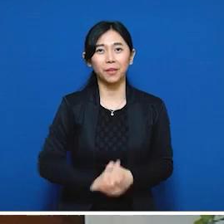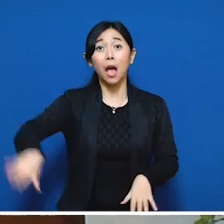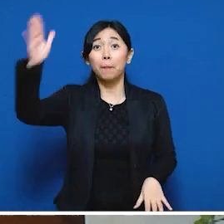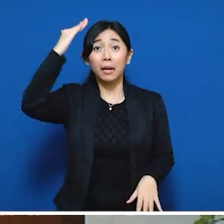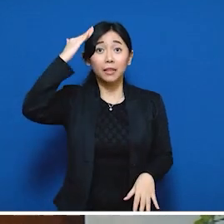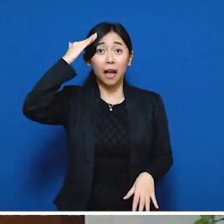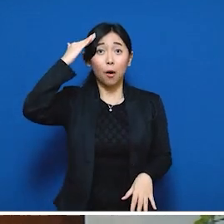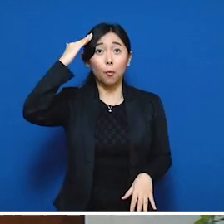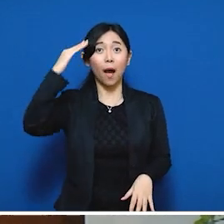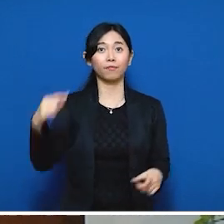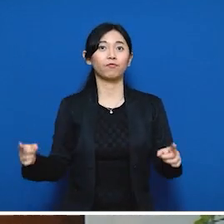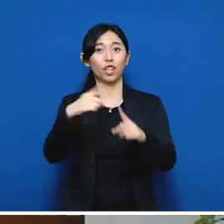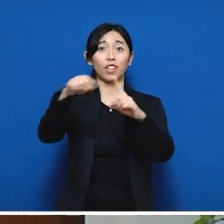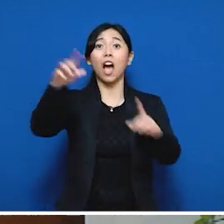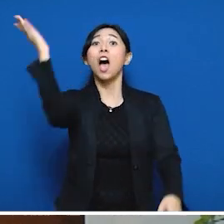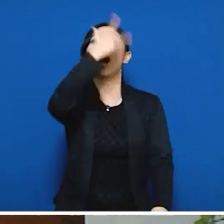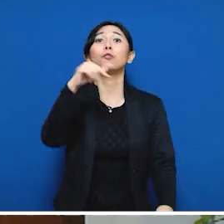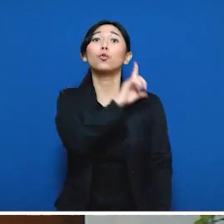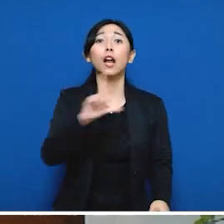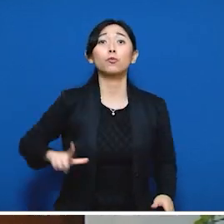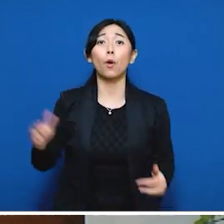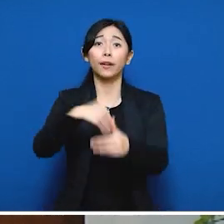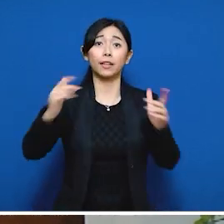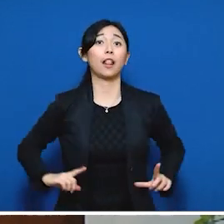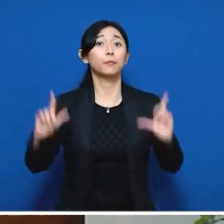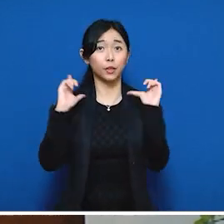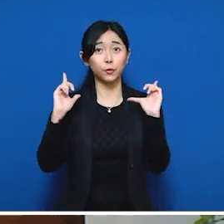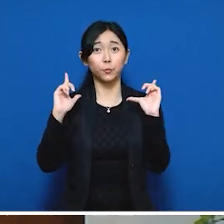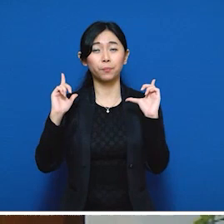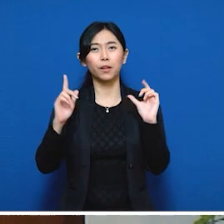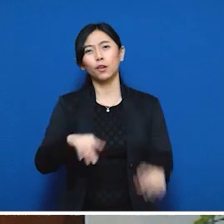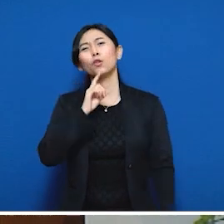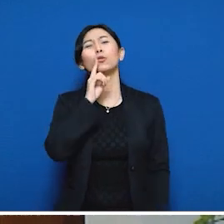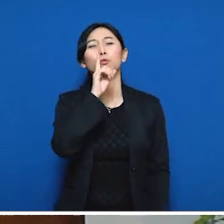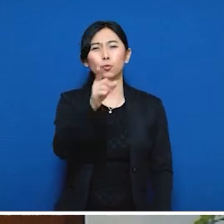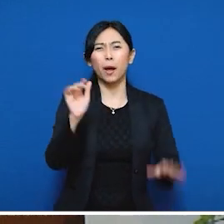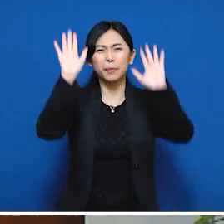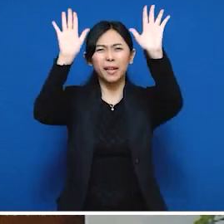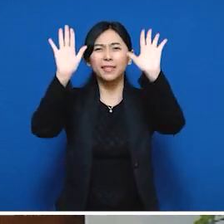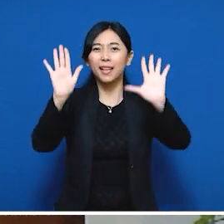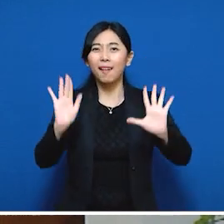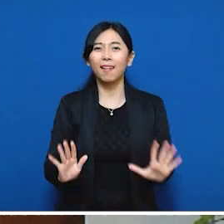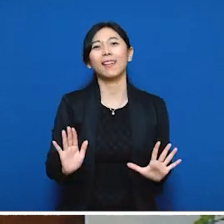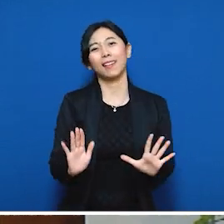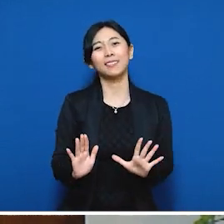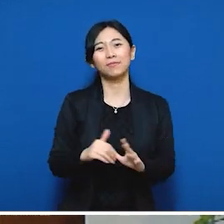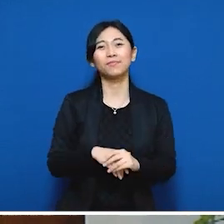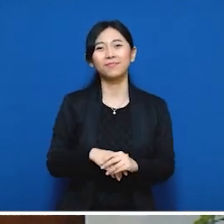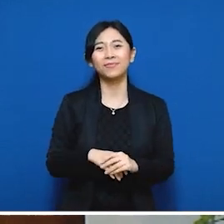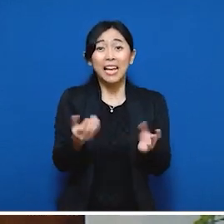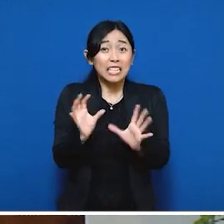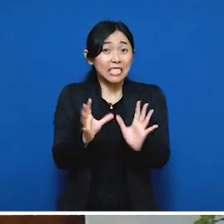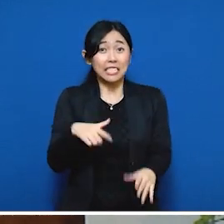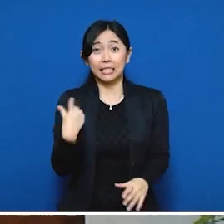Pengetahuan tentang anugerah Tuhan dalam kehidupan sungguh luar biasa.